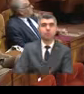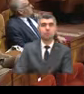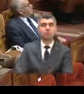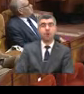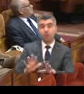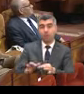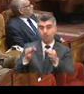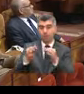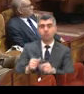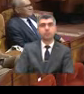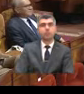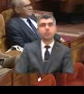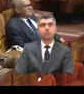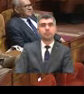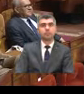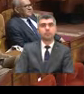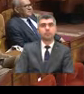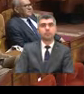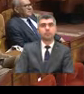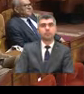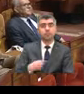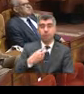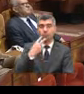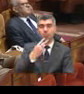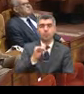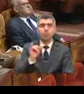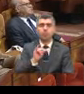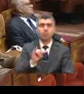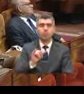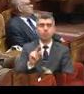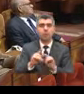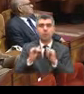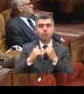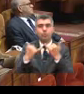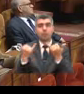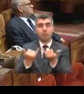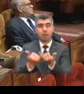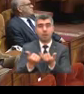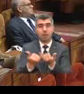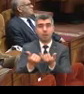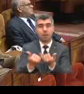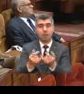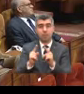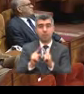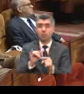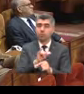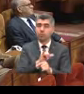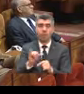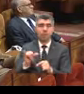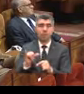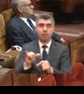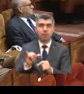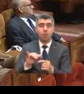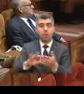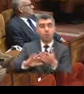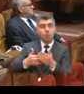وبالتالي احنا كنشوفوا ما الجدوى من هذه الجلسة، لأنه اليوم غير مقنع، لأن القطاع